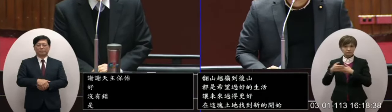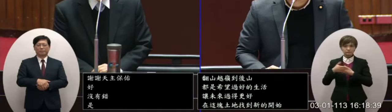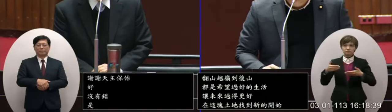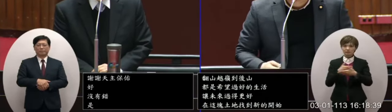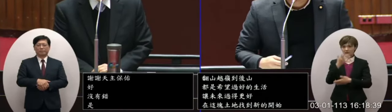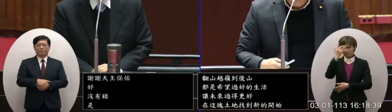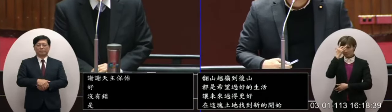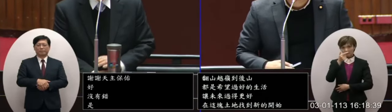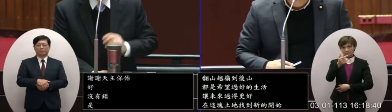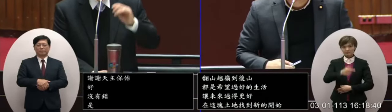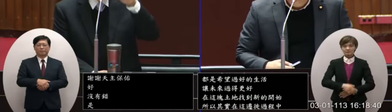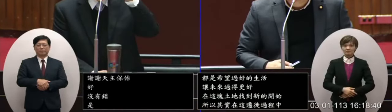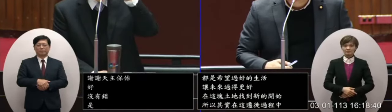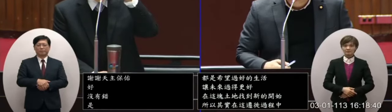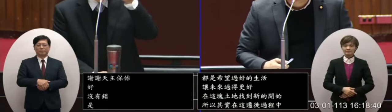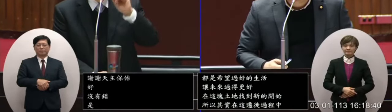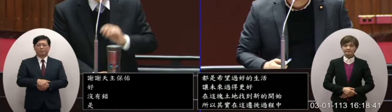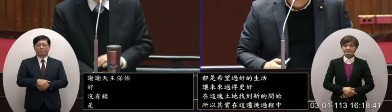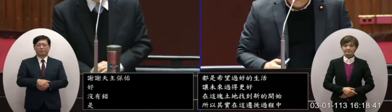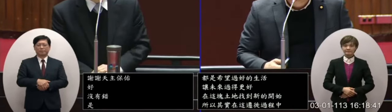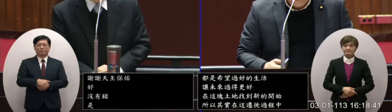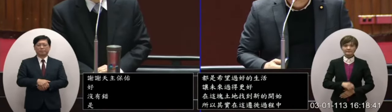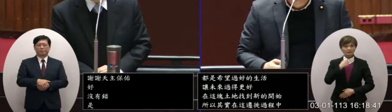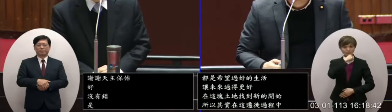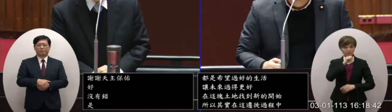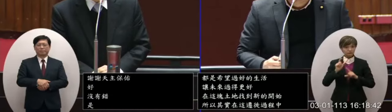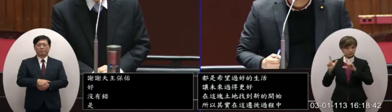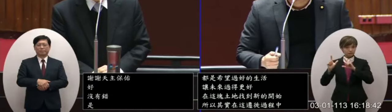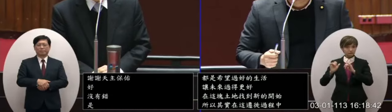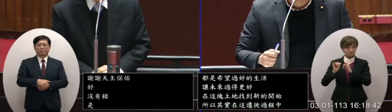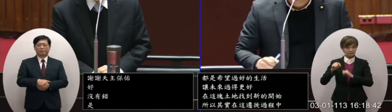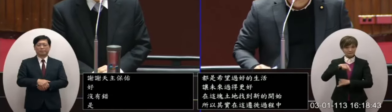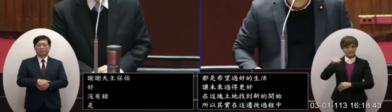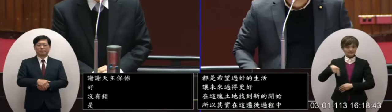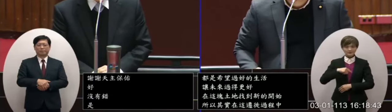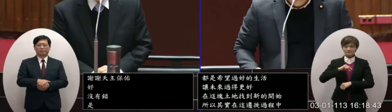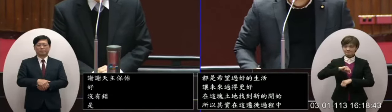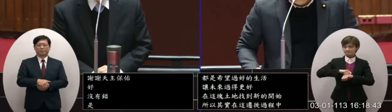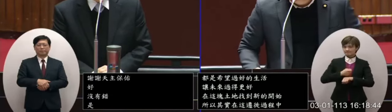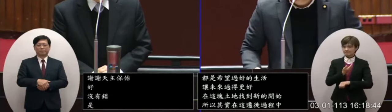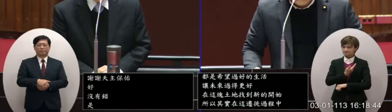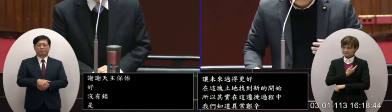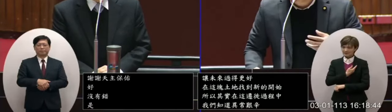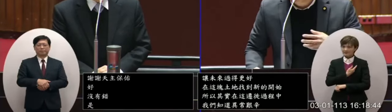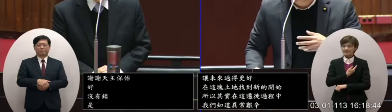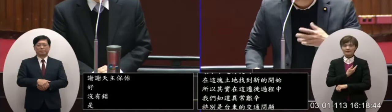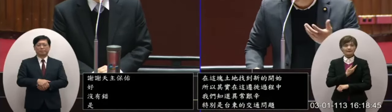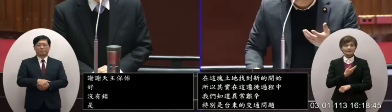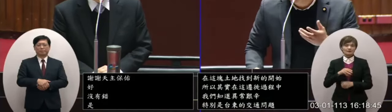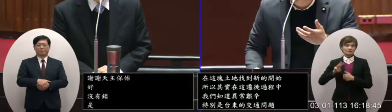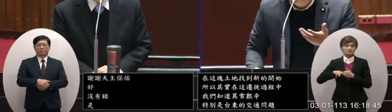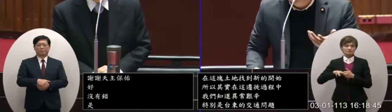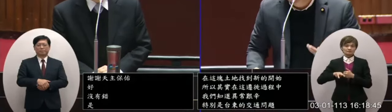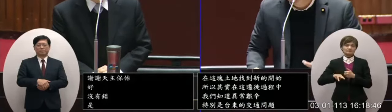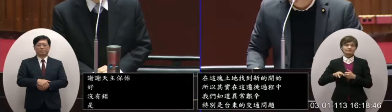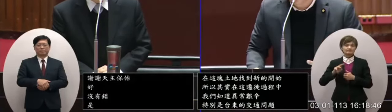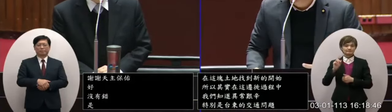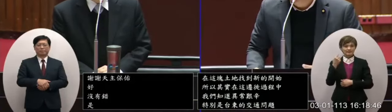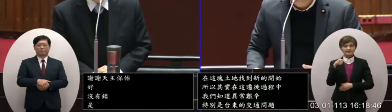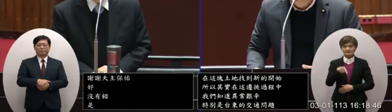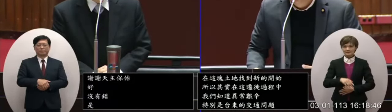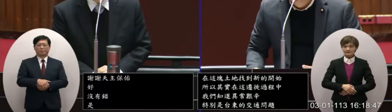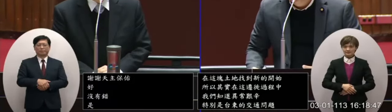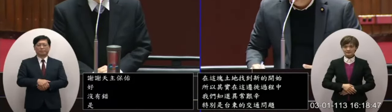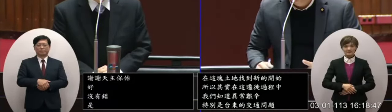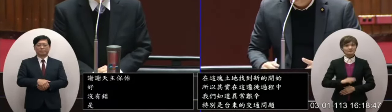也。我相信也是因为这样造就台东人非常刻苦耐劳的精神。那可能又是在这样的环境，好山好水，